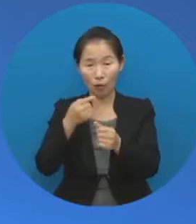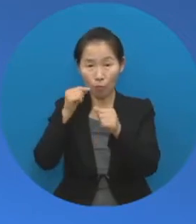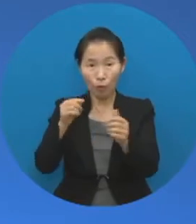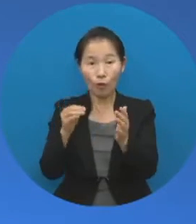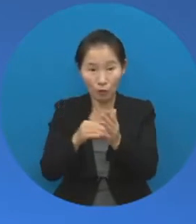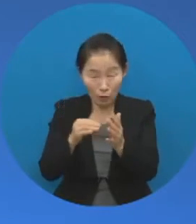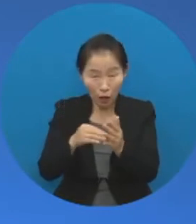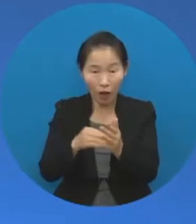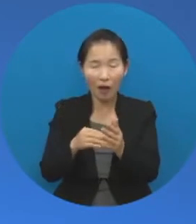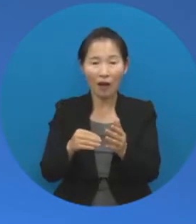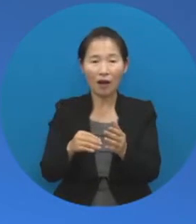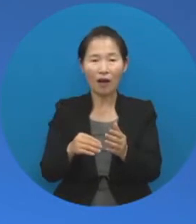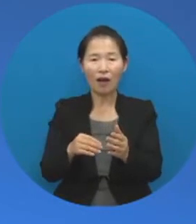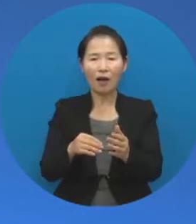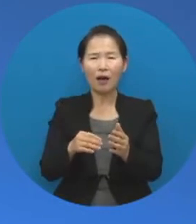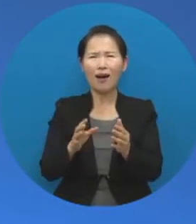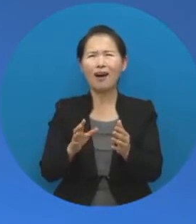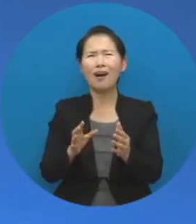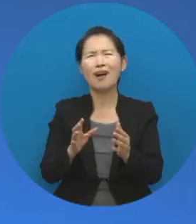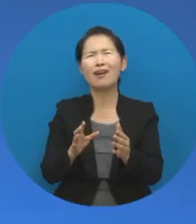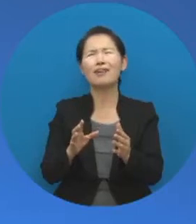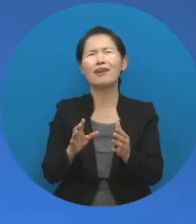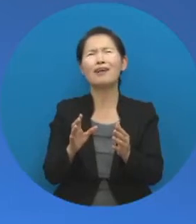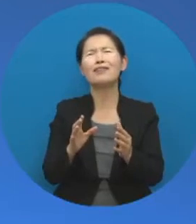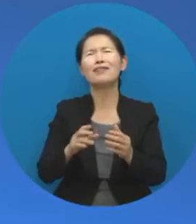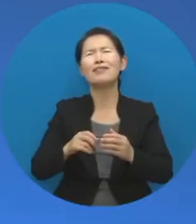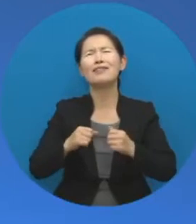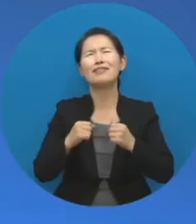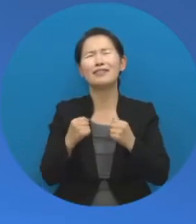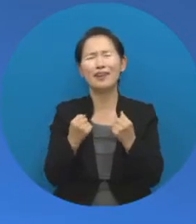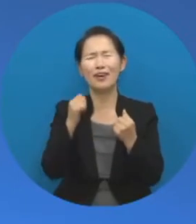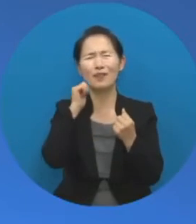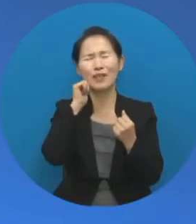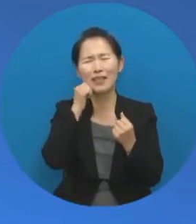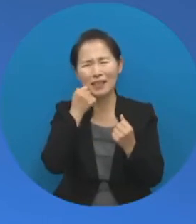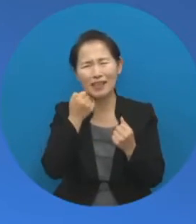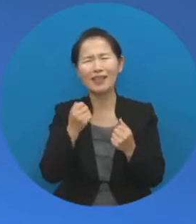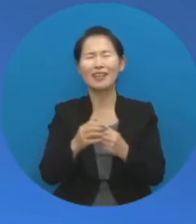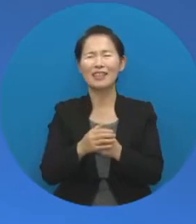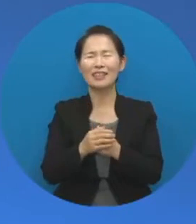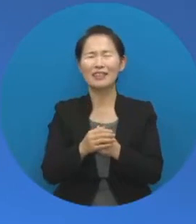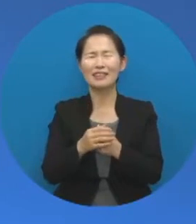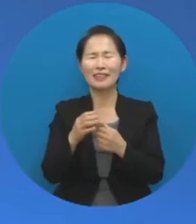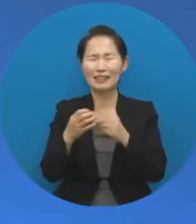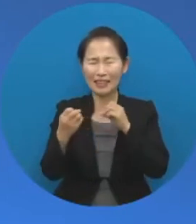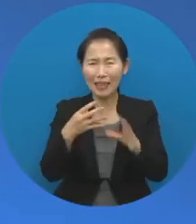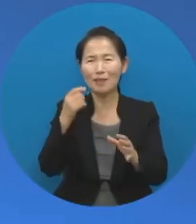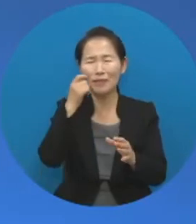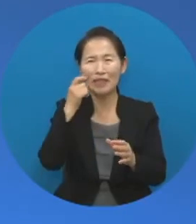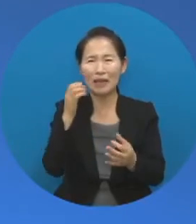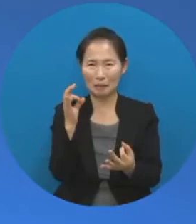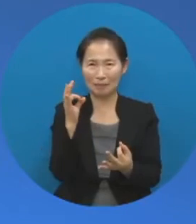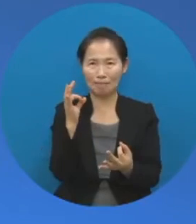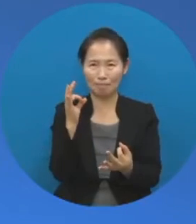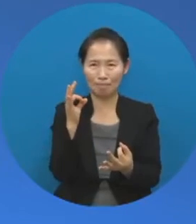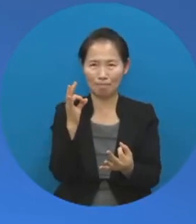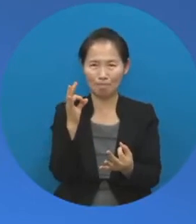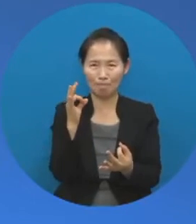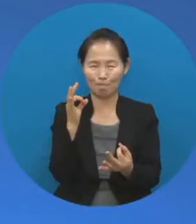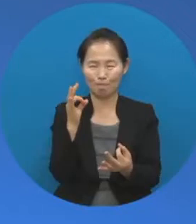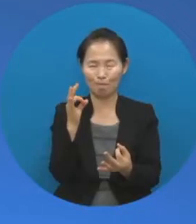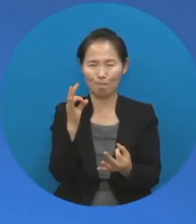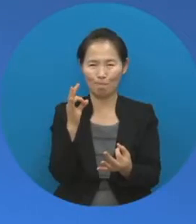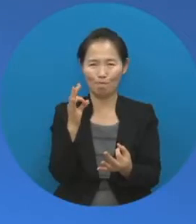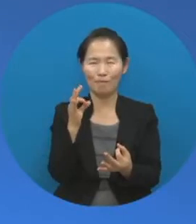근데 그 말씀이 잘 순종이 안 되는 거예요. 그래가지고 가만히 있는데 하나님께서, 사랑은, 하필 또 그게